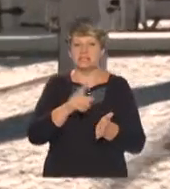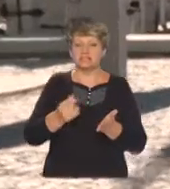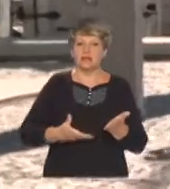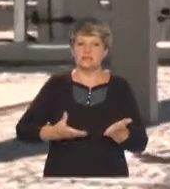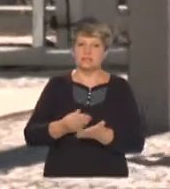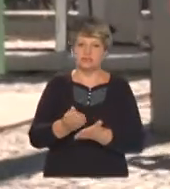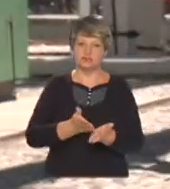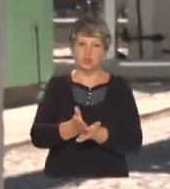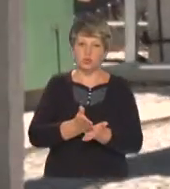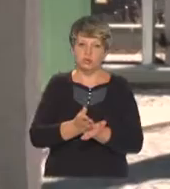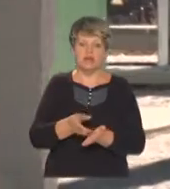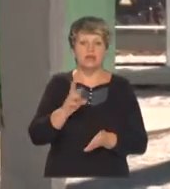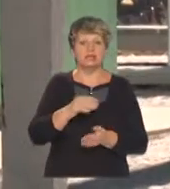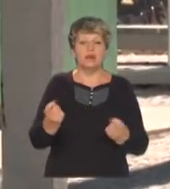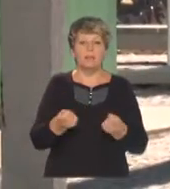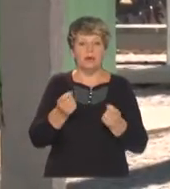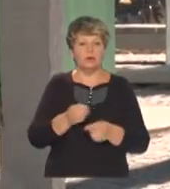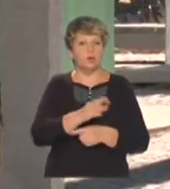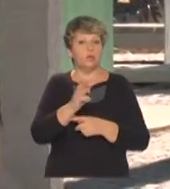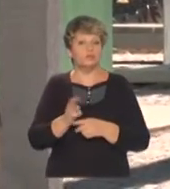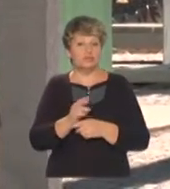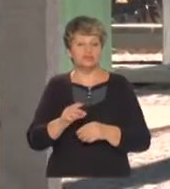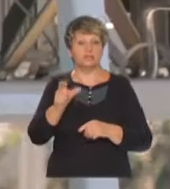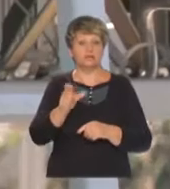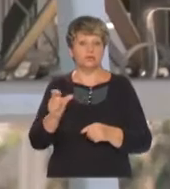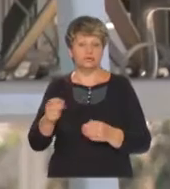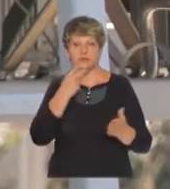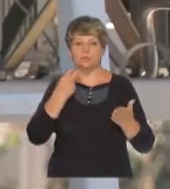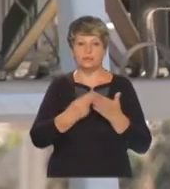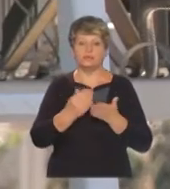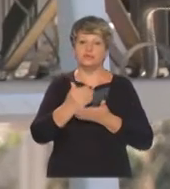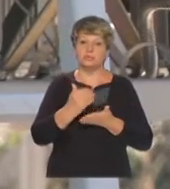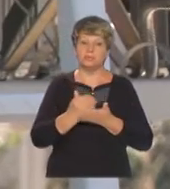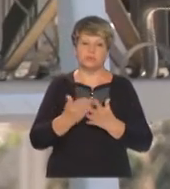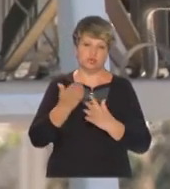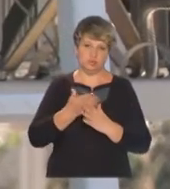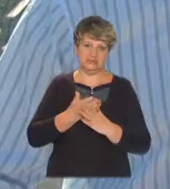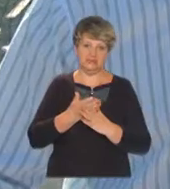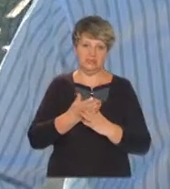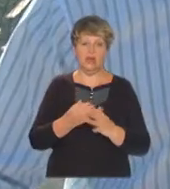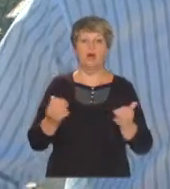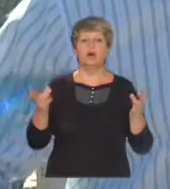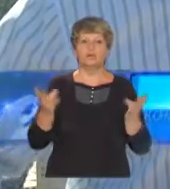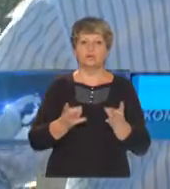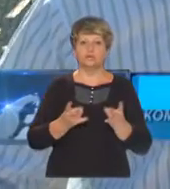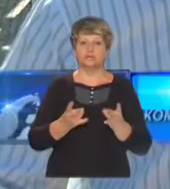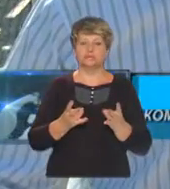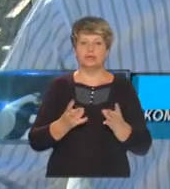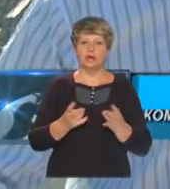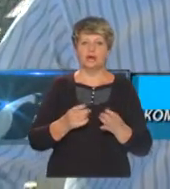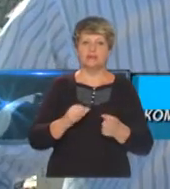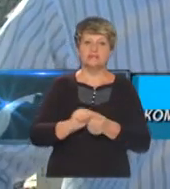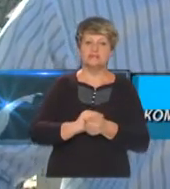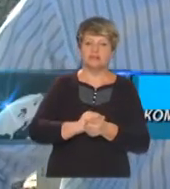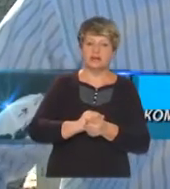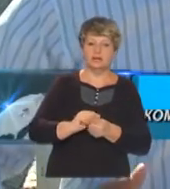за сплачувані послуги. Для малозабезпечених верств населення передбачена програма субсидій. Потрібно пральну машинку,